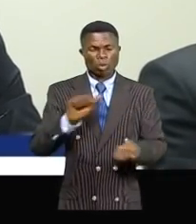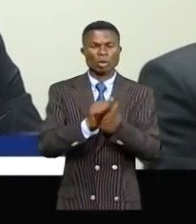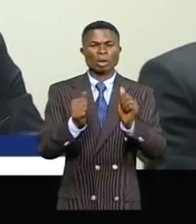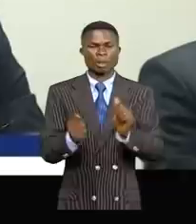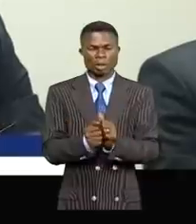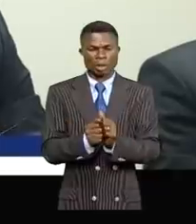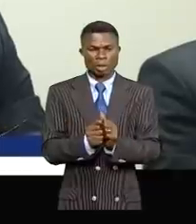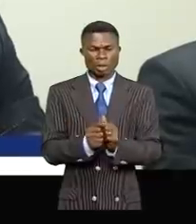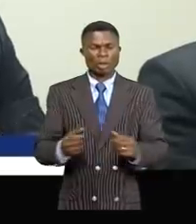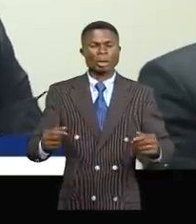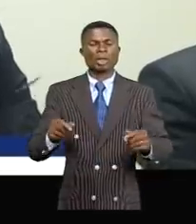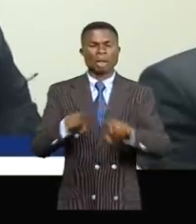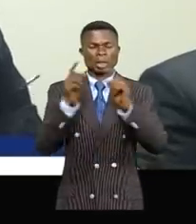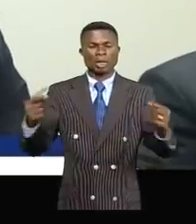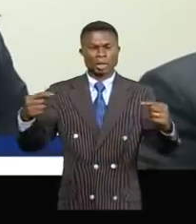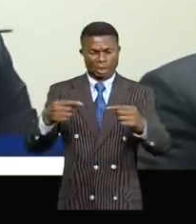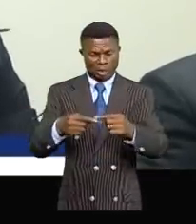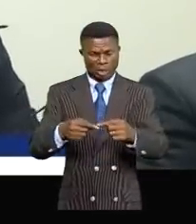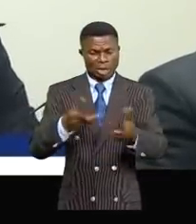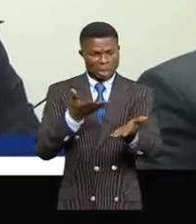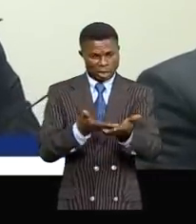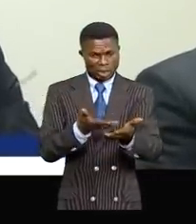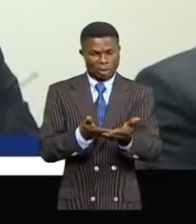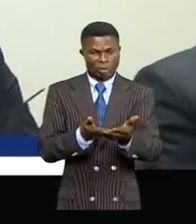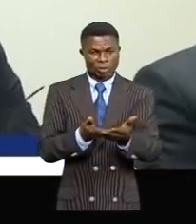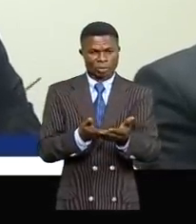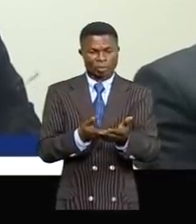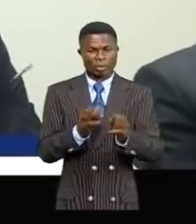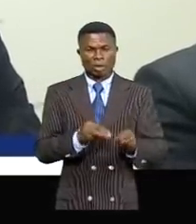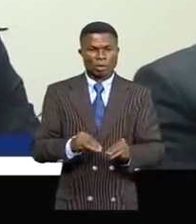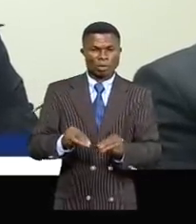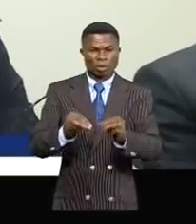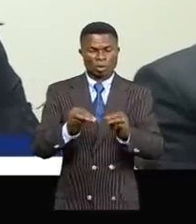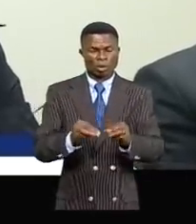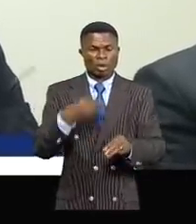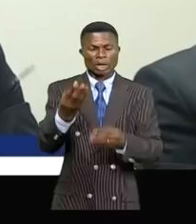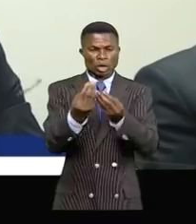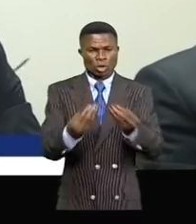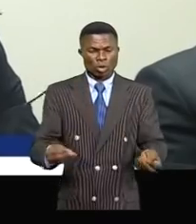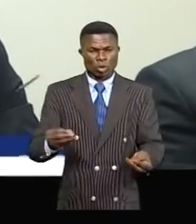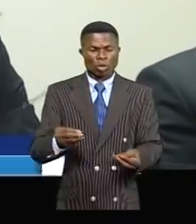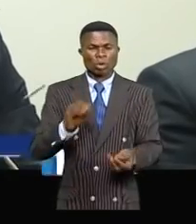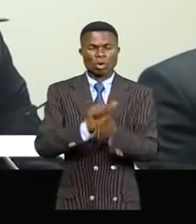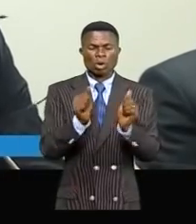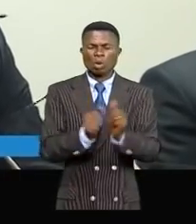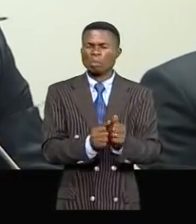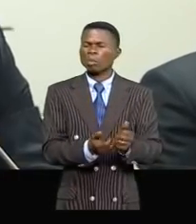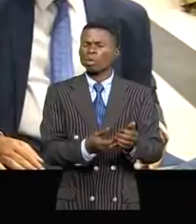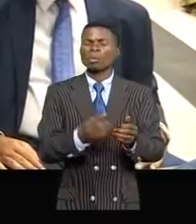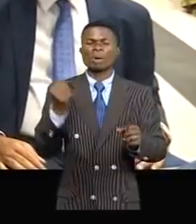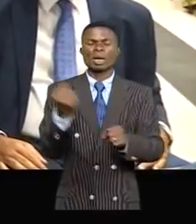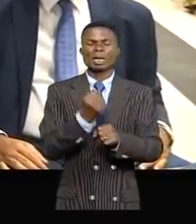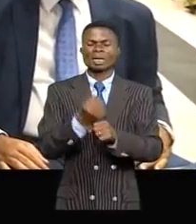des dettes croisées, je pense qu'il s'agit là d'une manière de résoudre un des gros